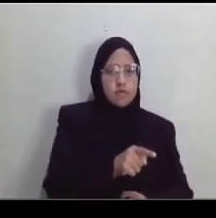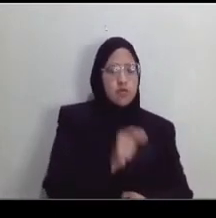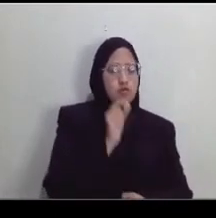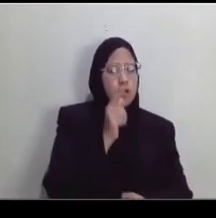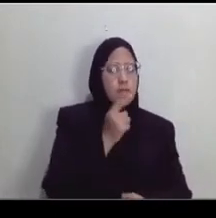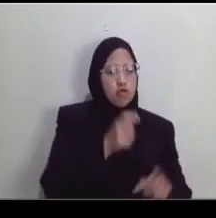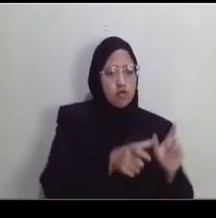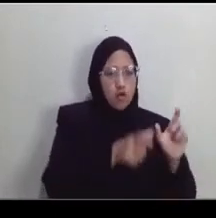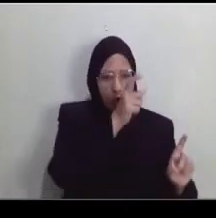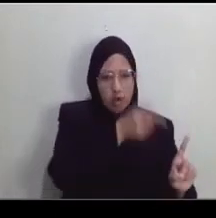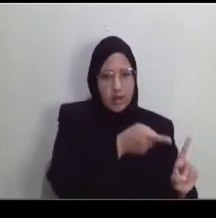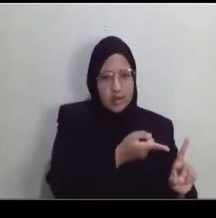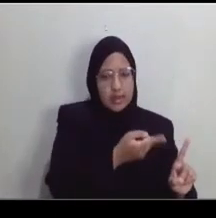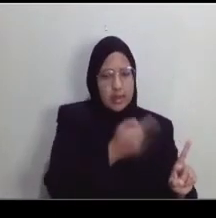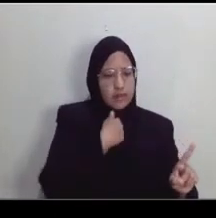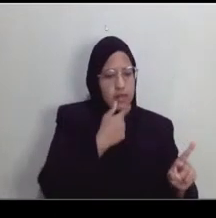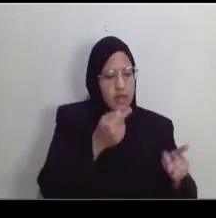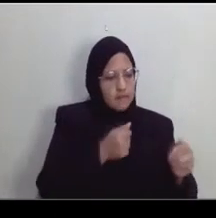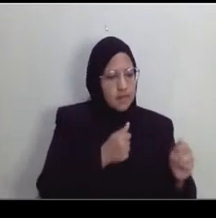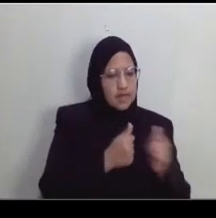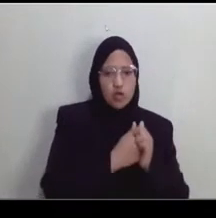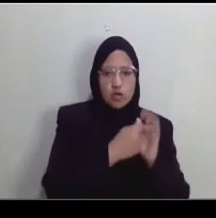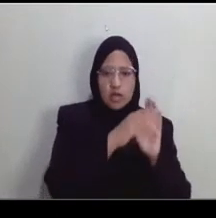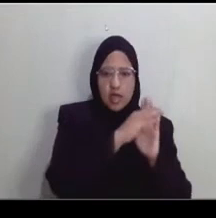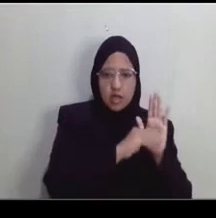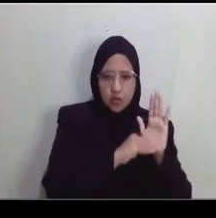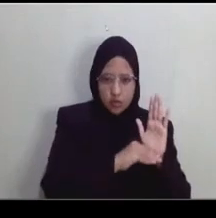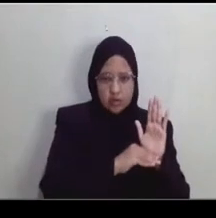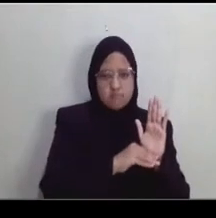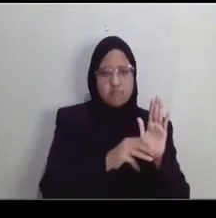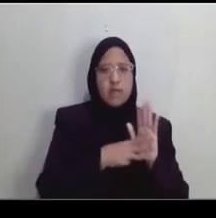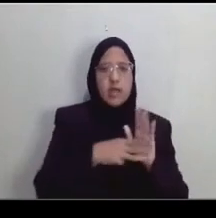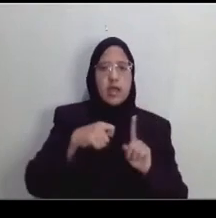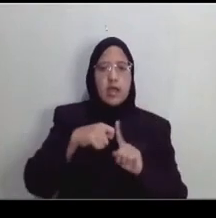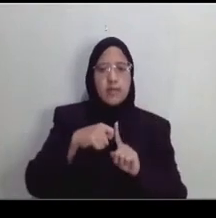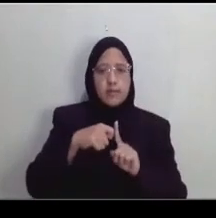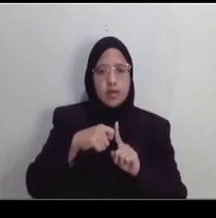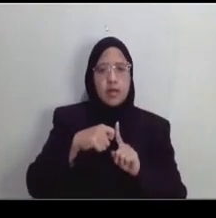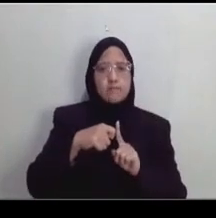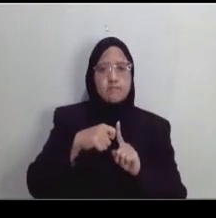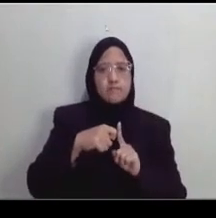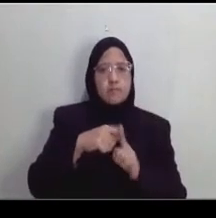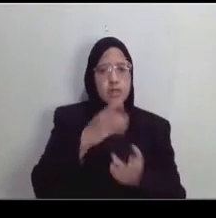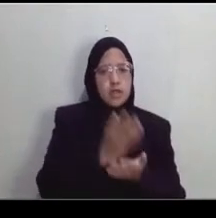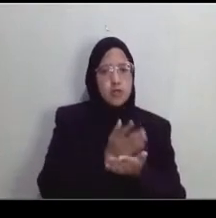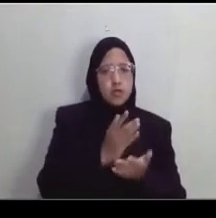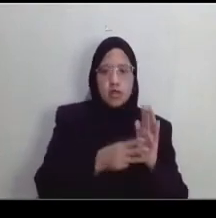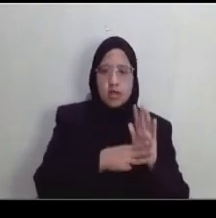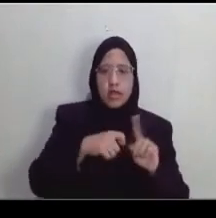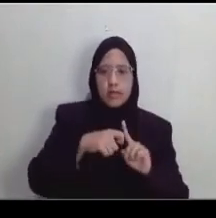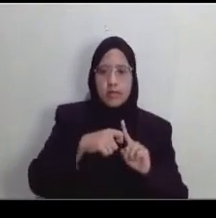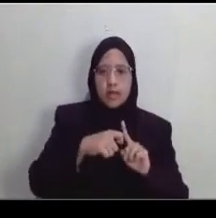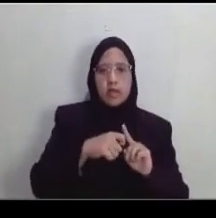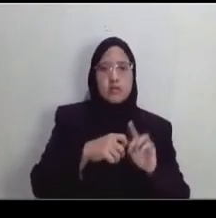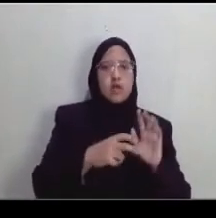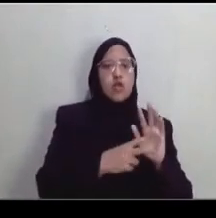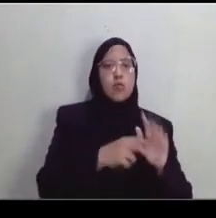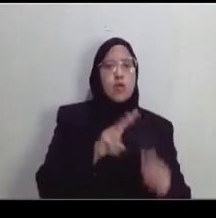patuhnya yang tulus terhadap putusan majelis kehormatan inkasu putusan nomor 2